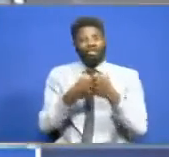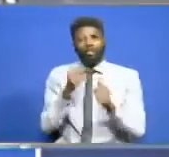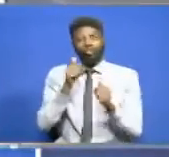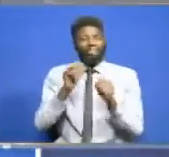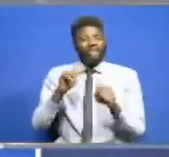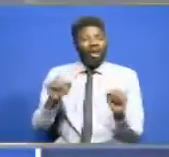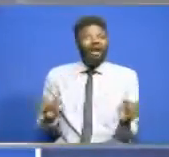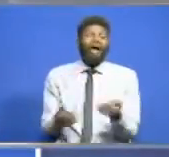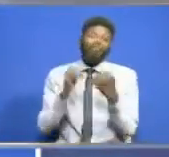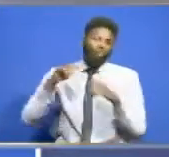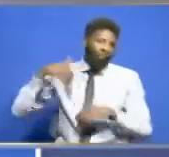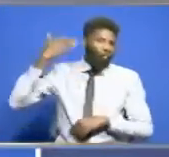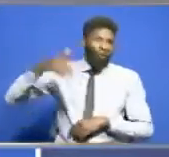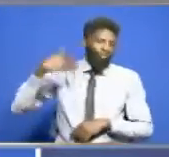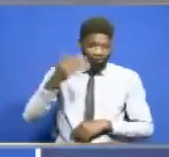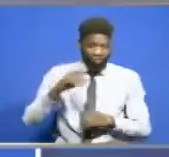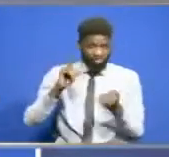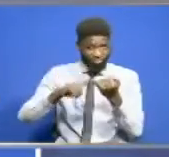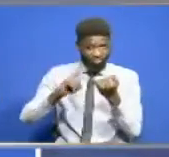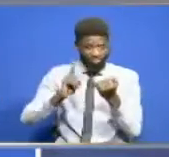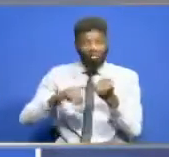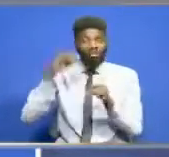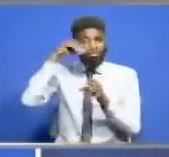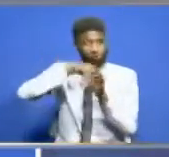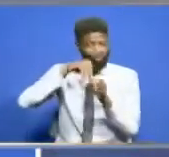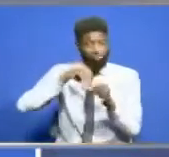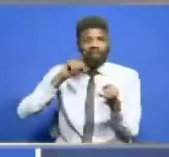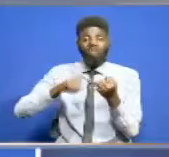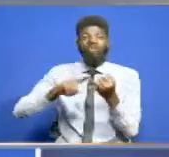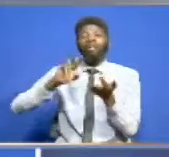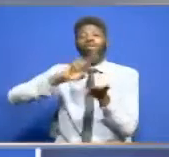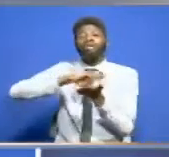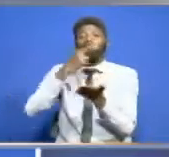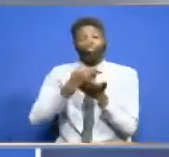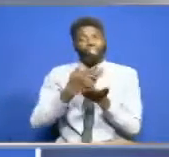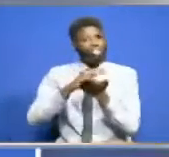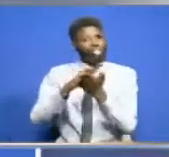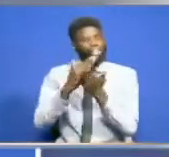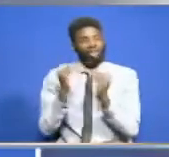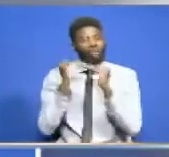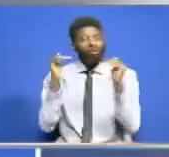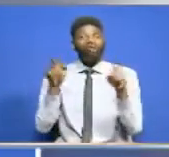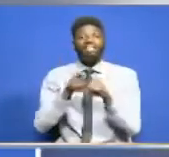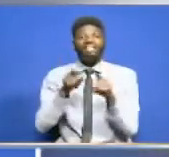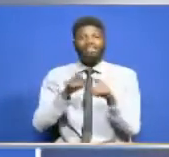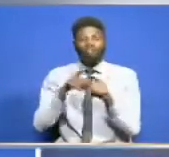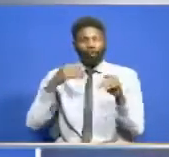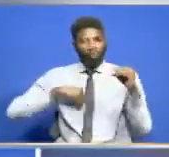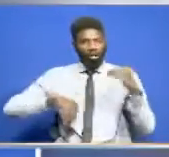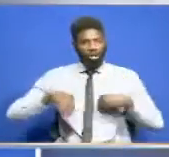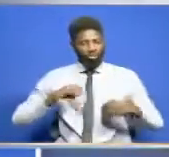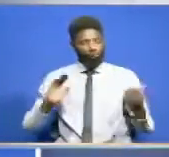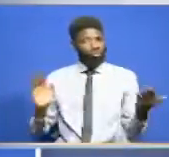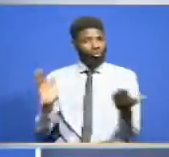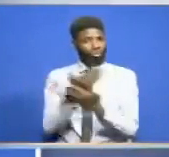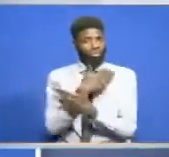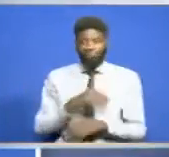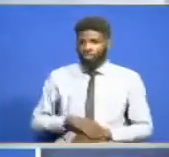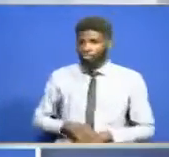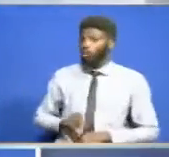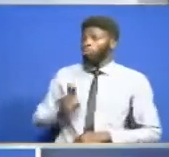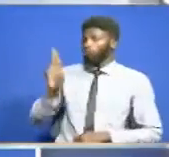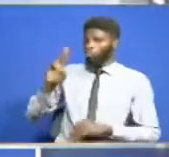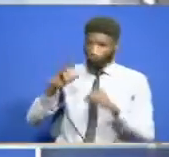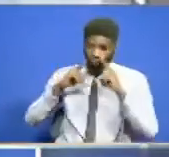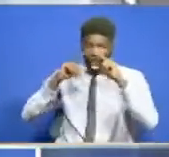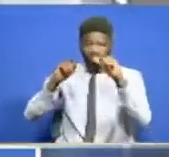zikiwemo ujumuishaji, ugawaji sawa wa rasilimali na vita dhidi ya ufisadi. Kenyatta alikariri kwamba ni sharti nchi hii